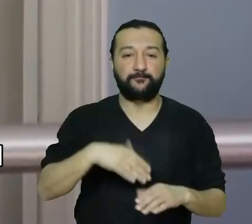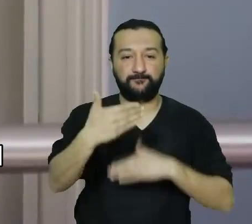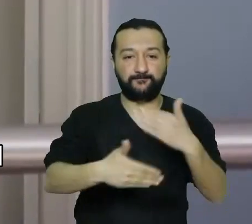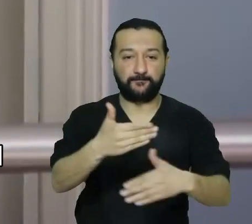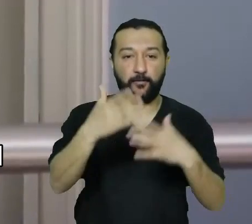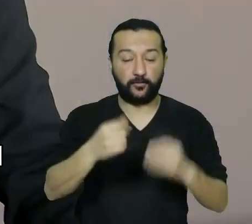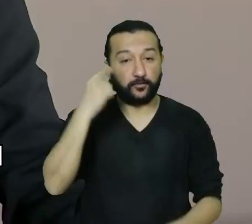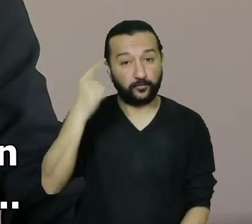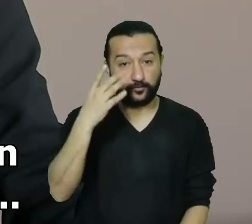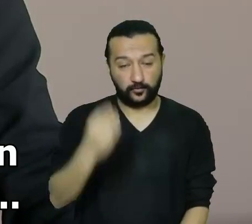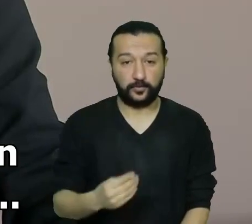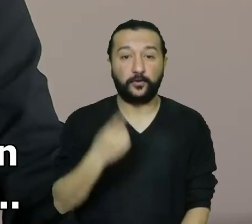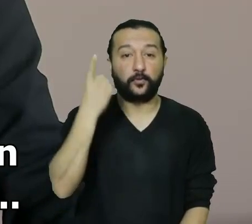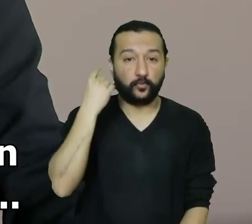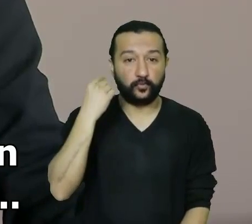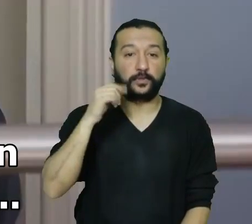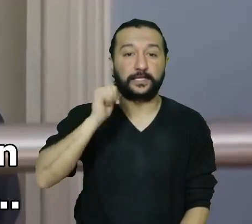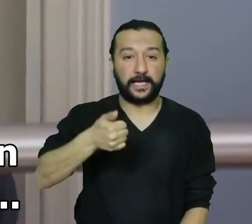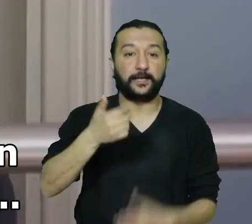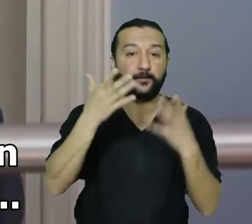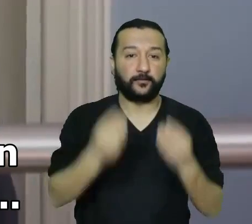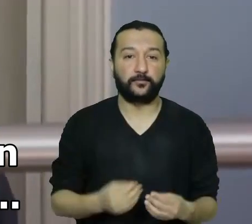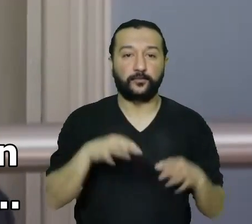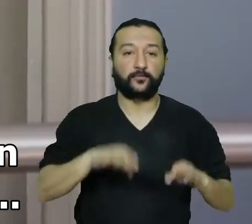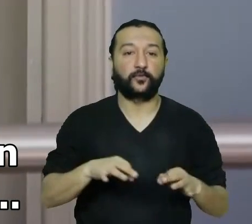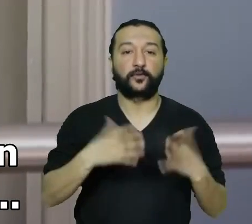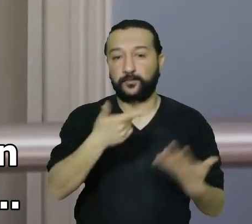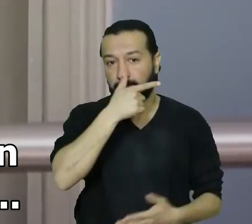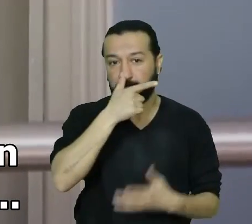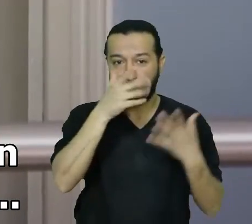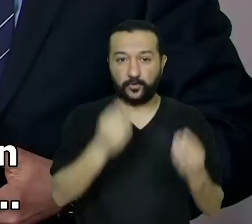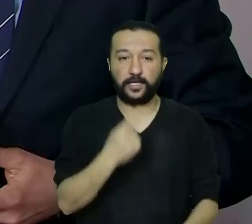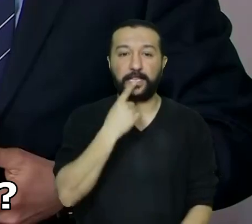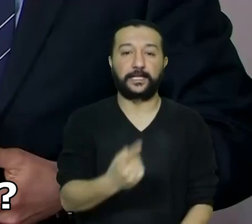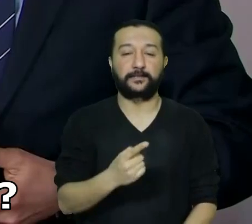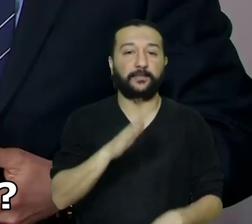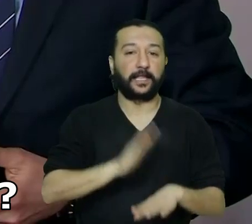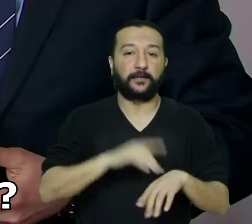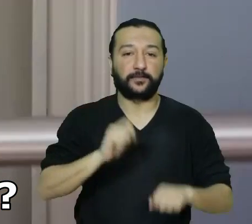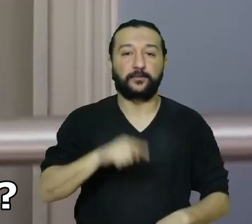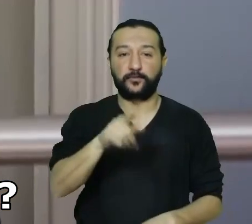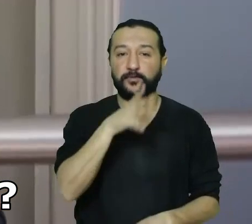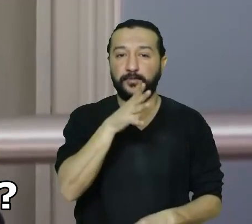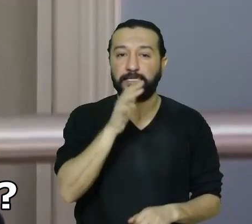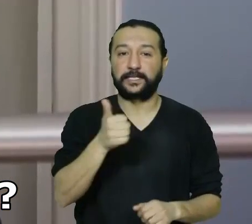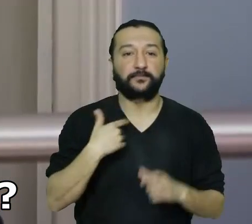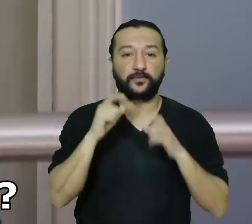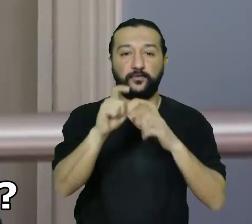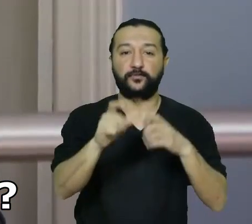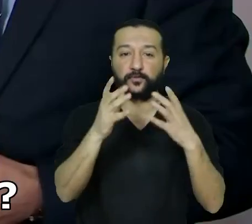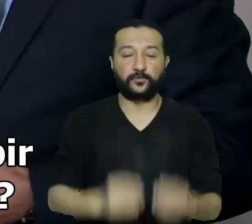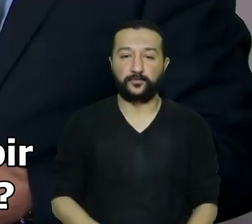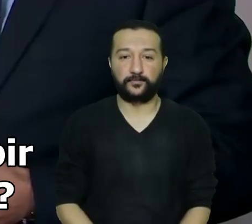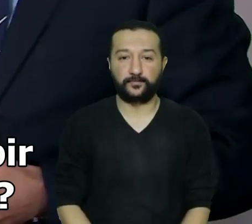doğru aktığı düşünülürse, dün yarın olsaydı bugün perşembe olurdu dersem, bu bilmeceyi ben sana ne zaman sormuş